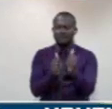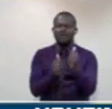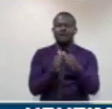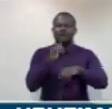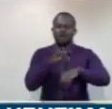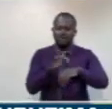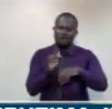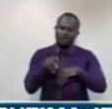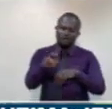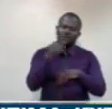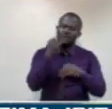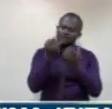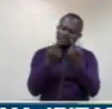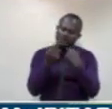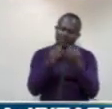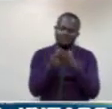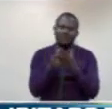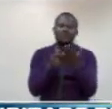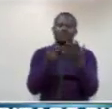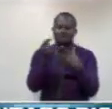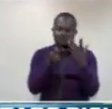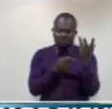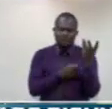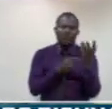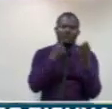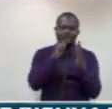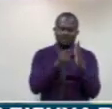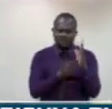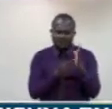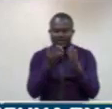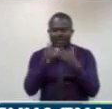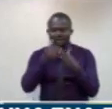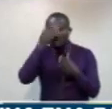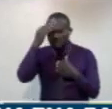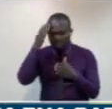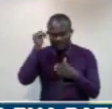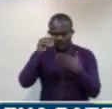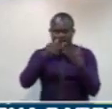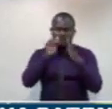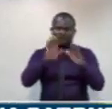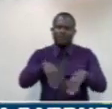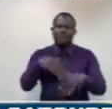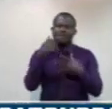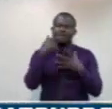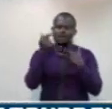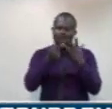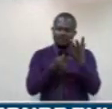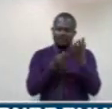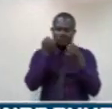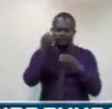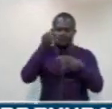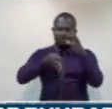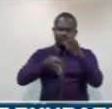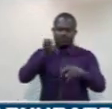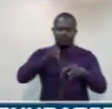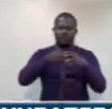amukoraho, basohoka akamubwira ati tuganire tuvugane kuri ibi wavuze iyi ngingo, iyi wenda wayibagiwe kuki wayiretse. Ibyo ni ibintu iyo waburaniye mu